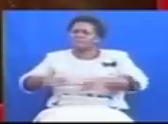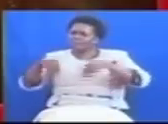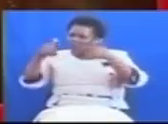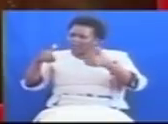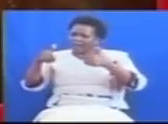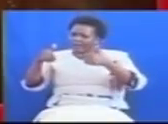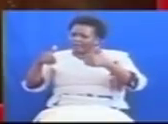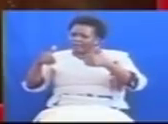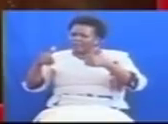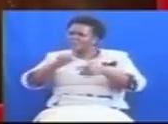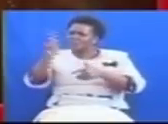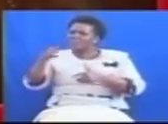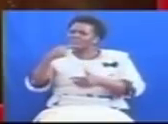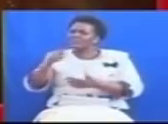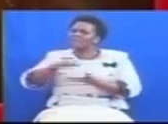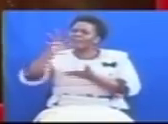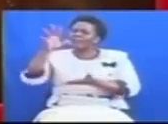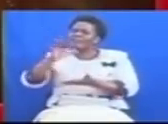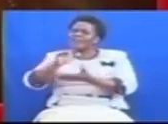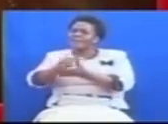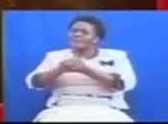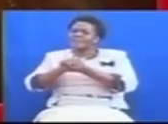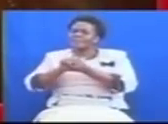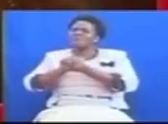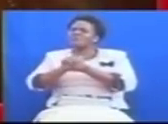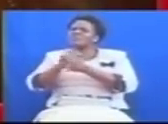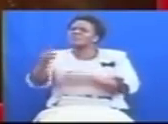kuwepo kwake, ili ni bunge la Jamhuri ya Muungano.